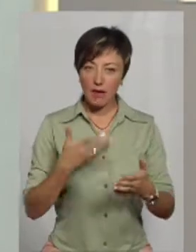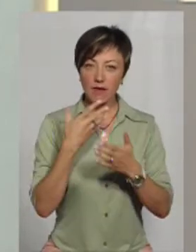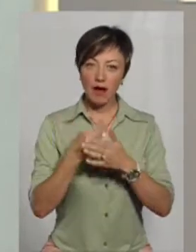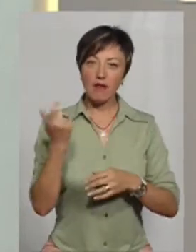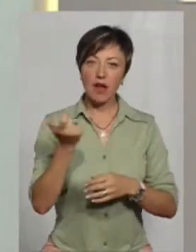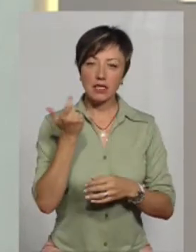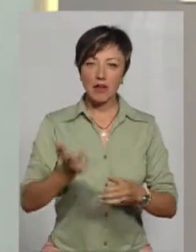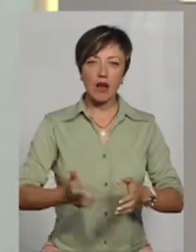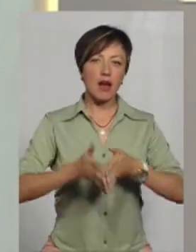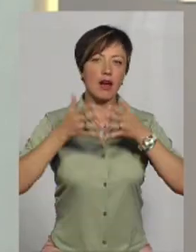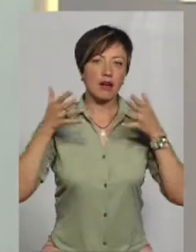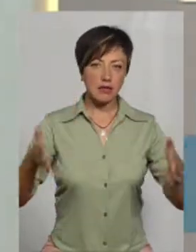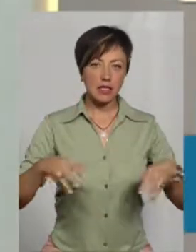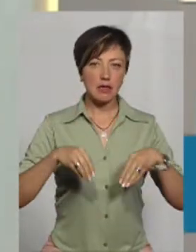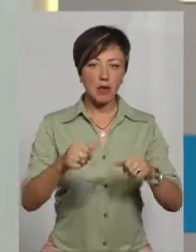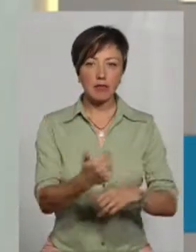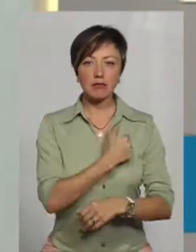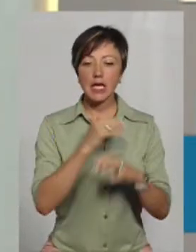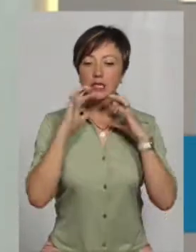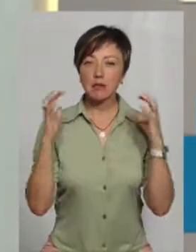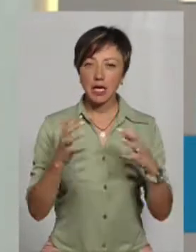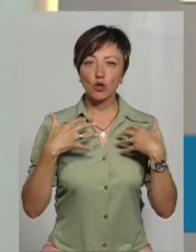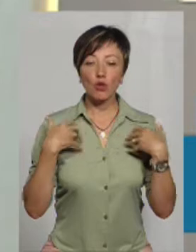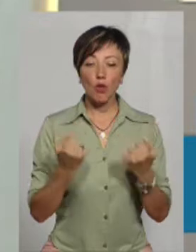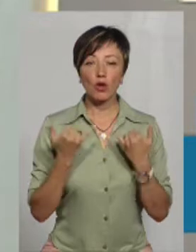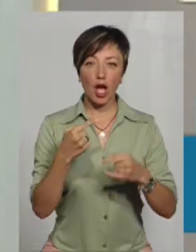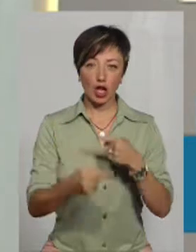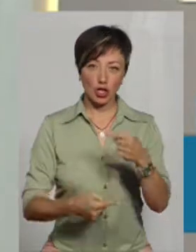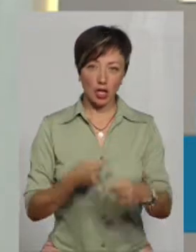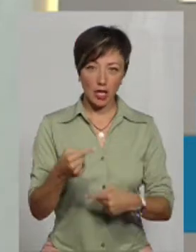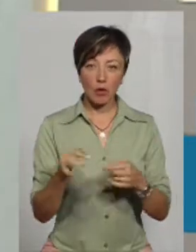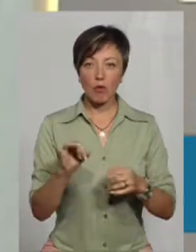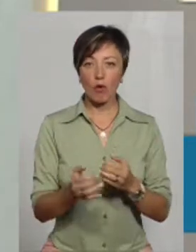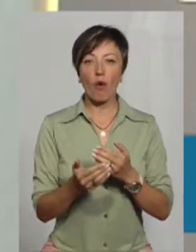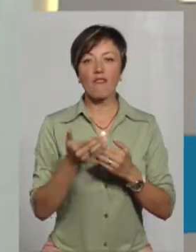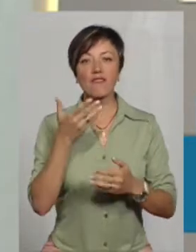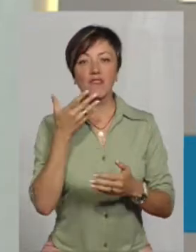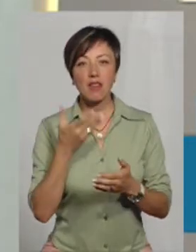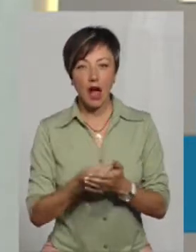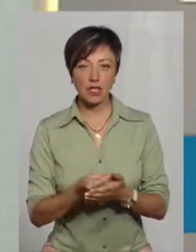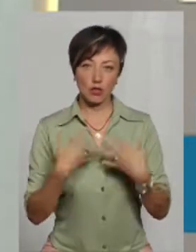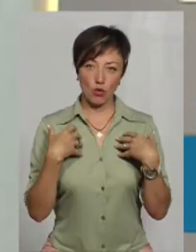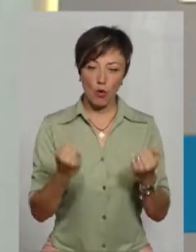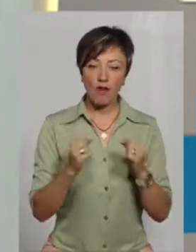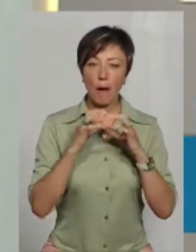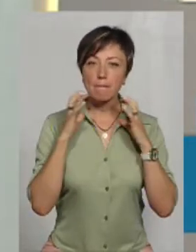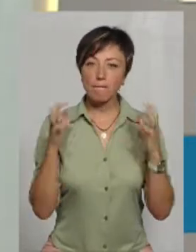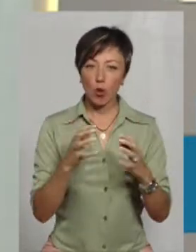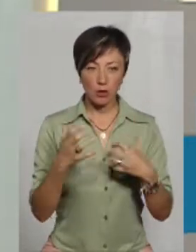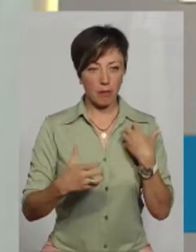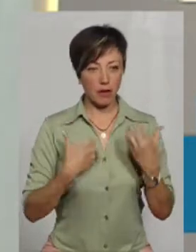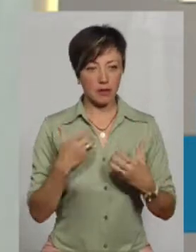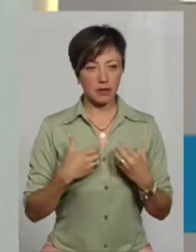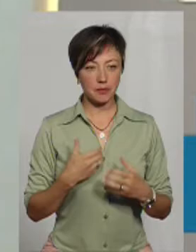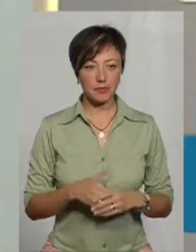власників гектарів землі, які прагнуть зберегти її здоровою для нащадків, зрештою, і про вас, про власне здоров'я подбати.